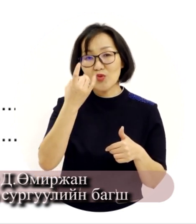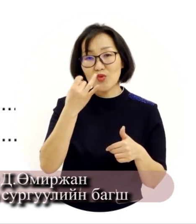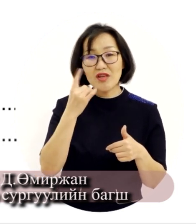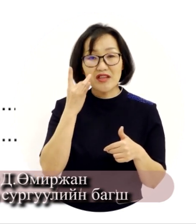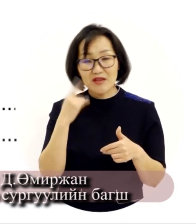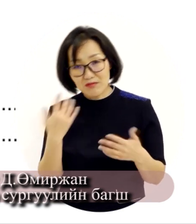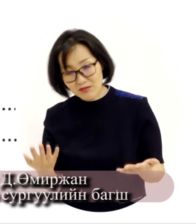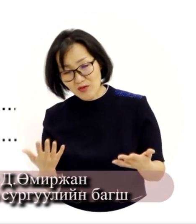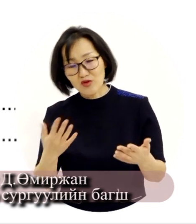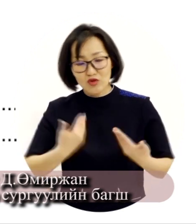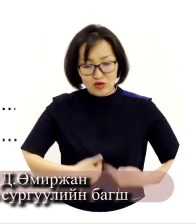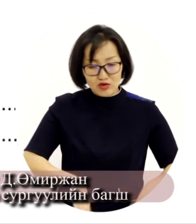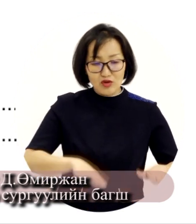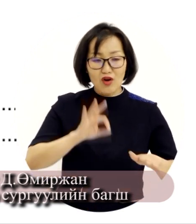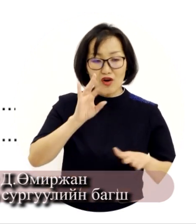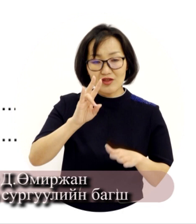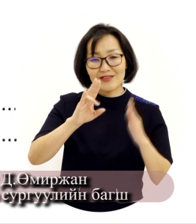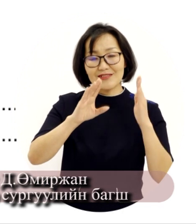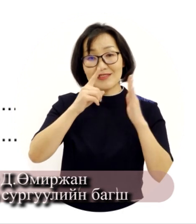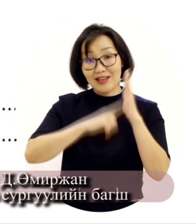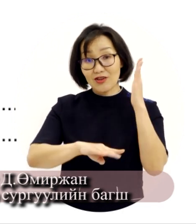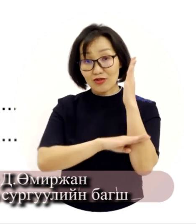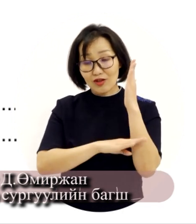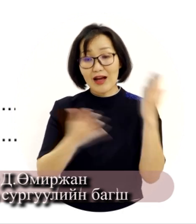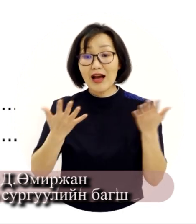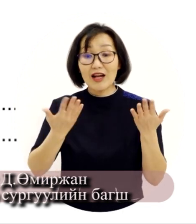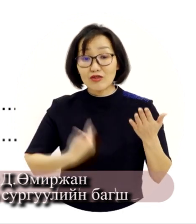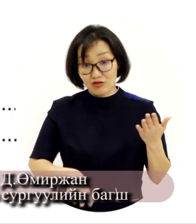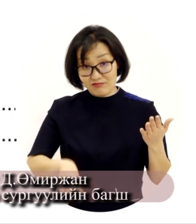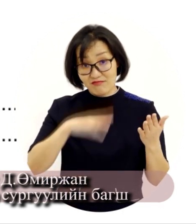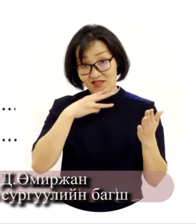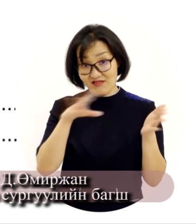күні, қайда толған туралы ақпаратты жазады екенбіз.